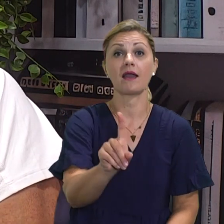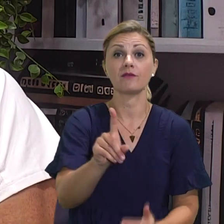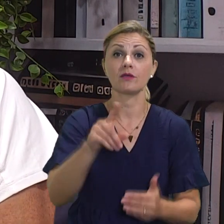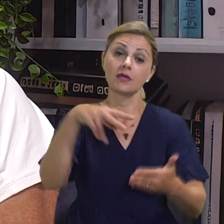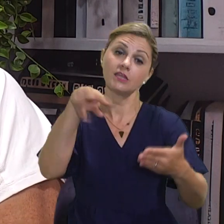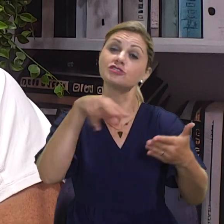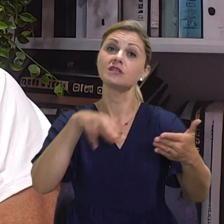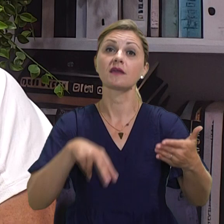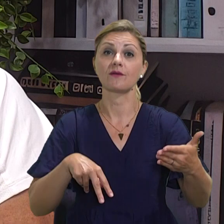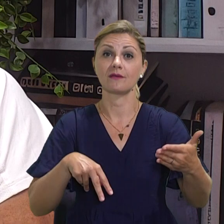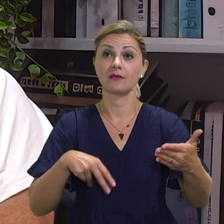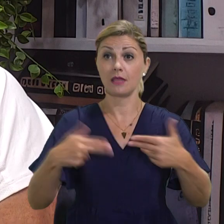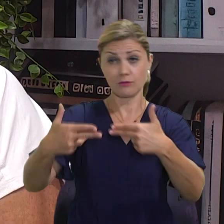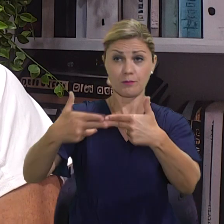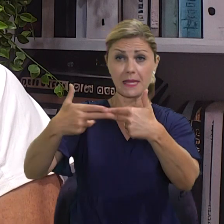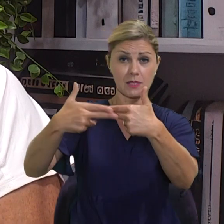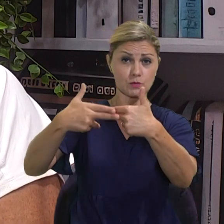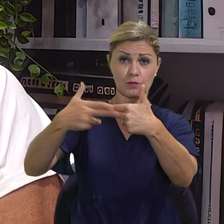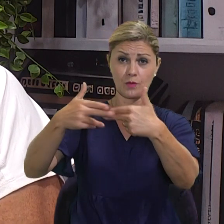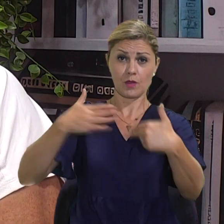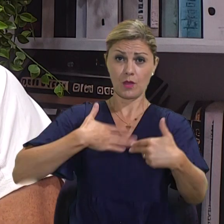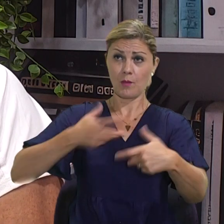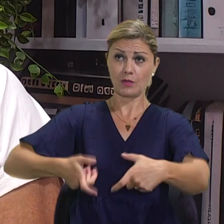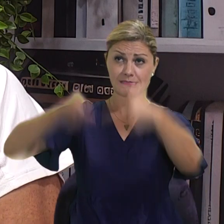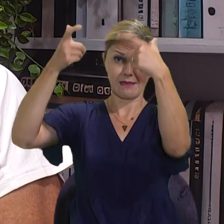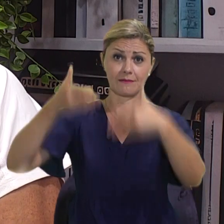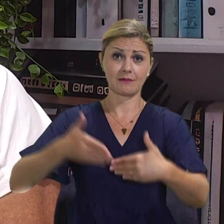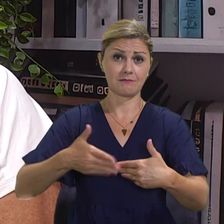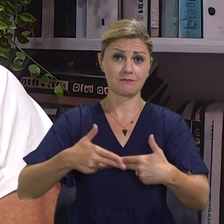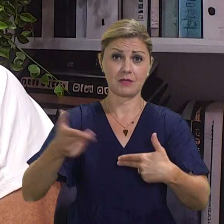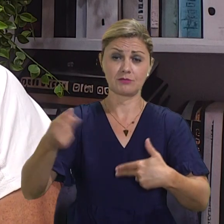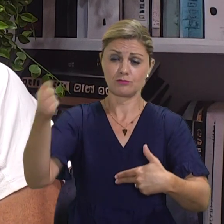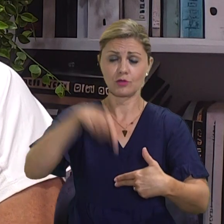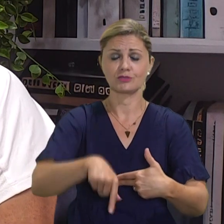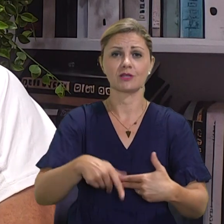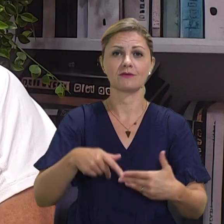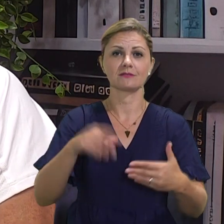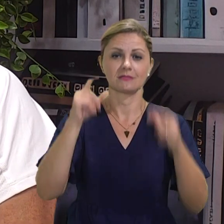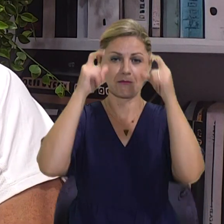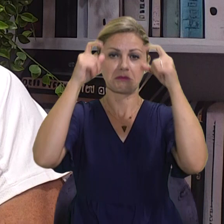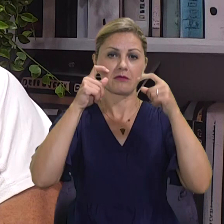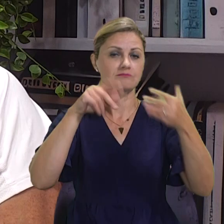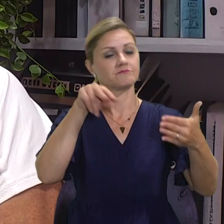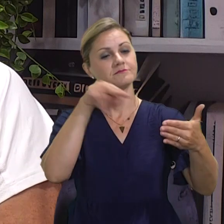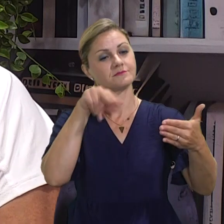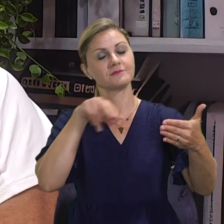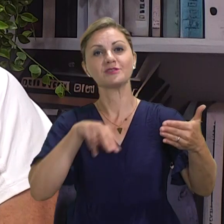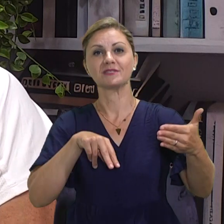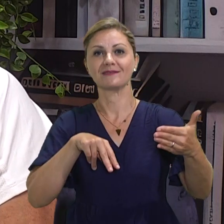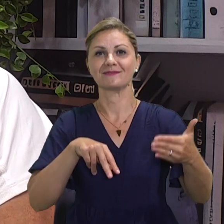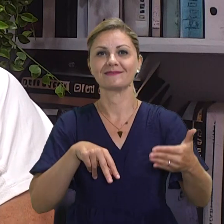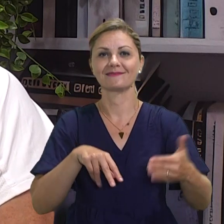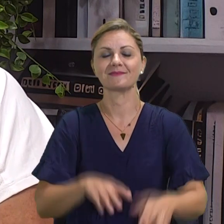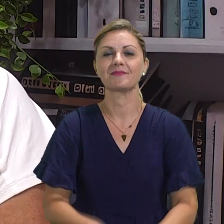pročitam, normalno, kad sam tu na Mrtojaku, što se ono kaže, 100 metri od moga balkona, onda dođem pa pročitam par pjesama. To